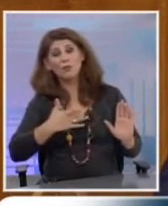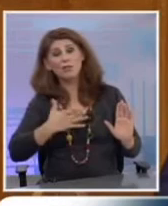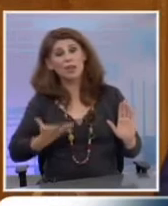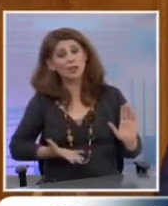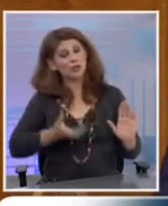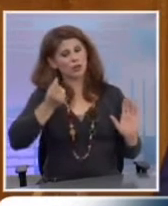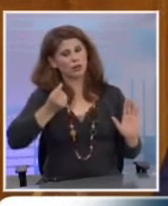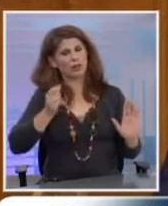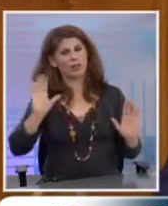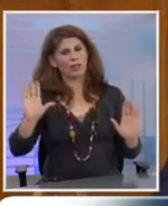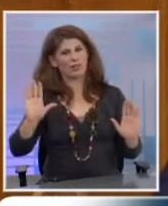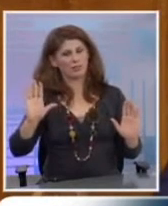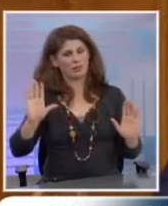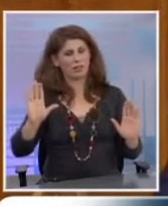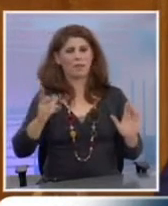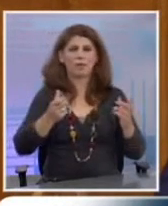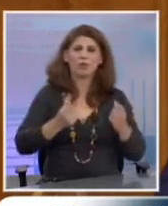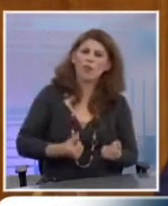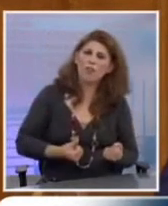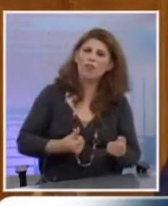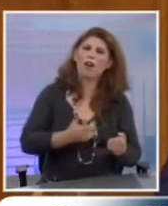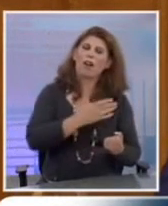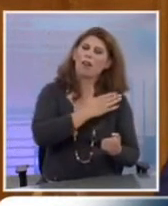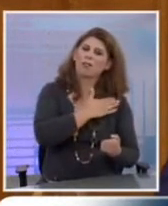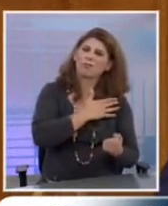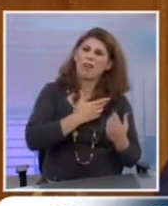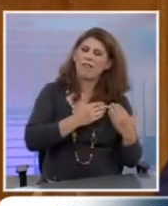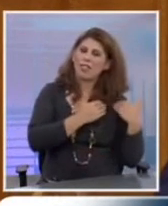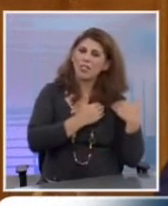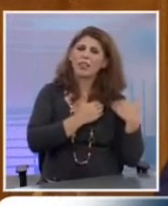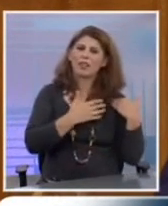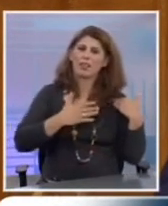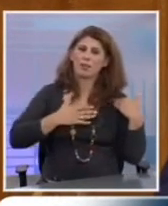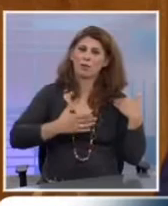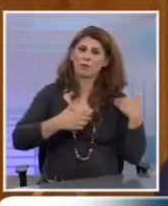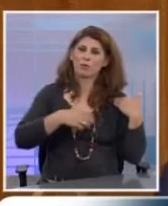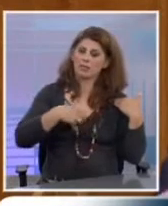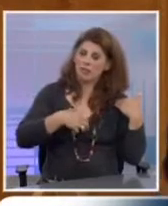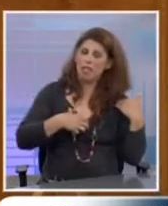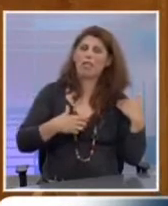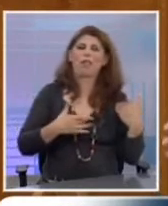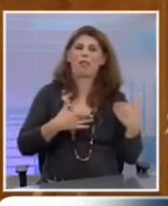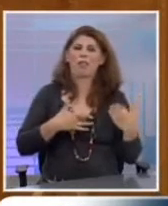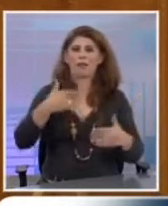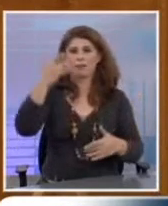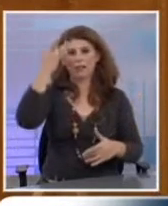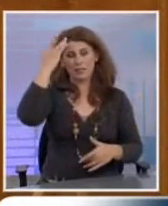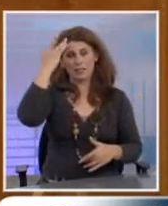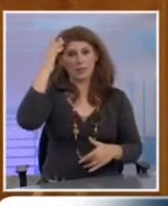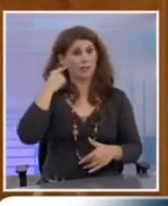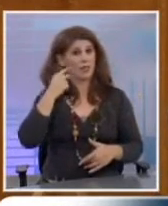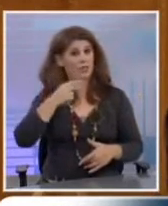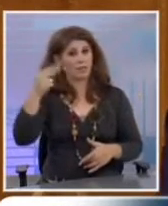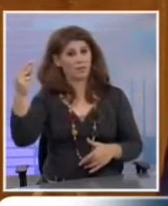και μην πάρουν και το βάρος της σωτηρίας των δικών μας ψυχών και των δικών μας συνειδήσεων. Για τη φήμη τους είναι